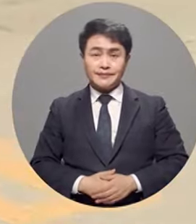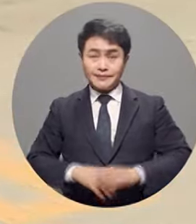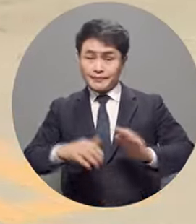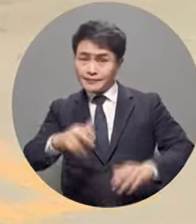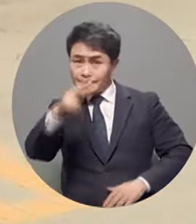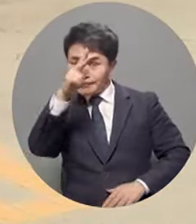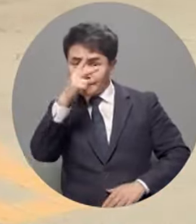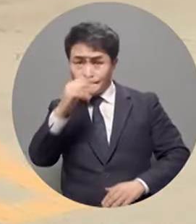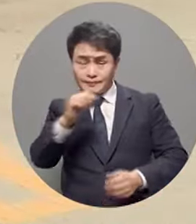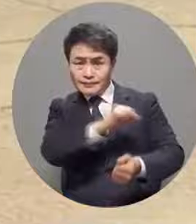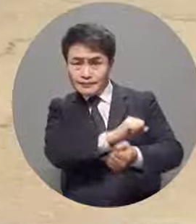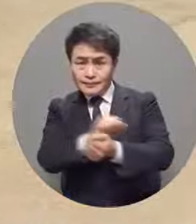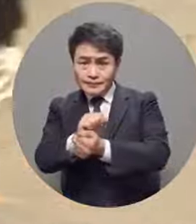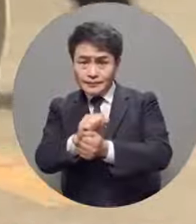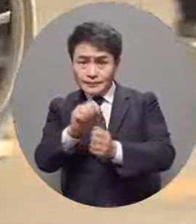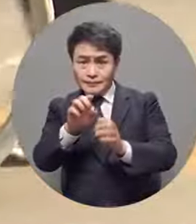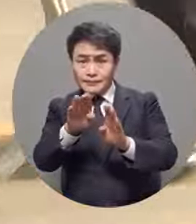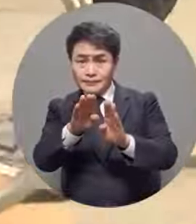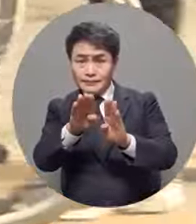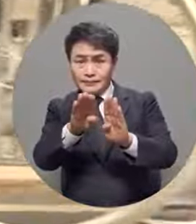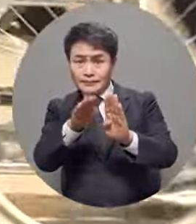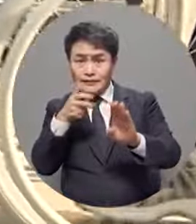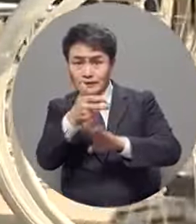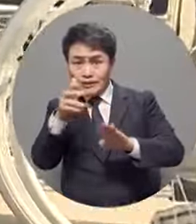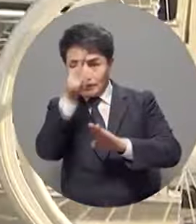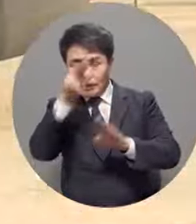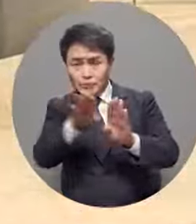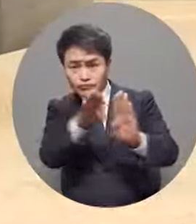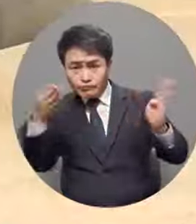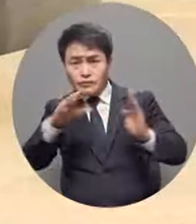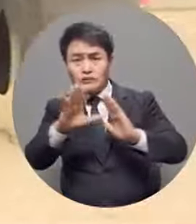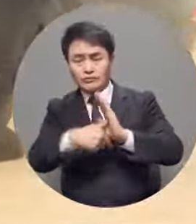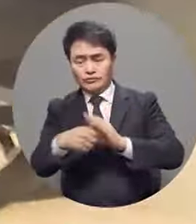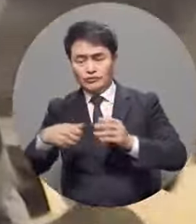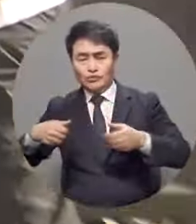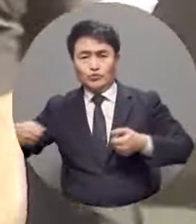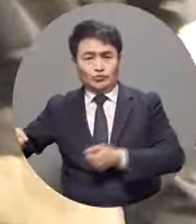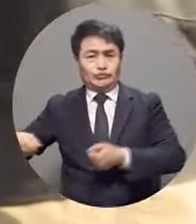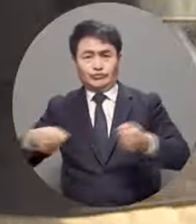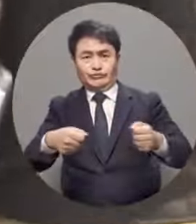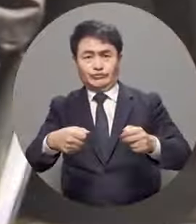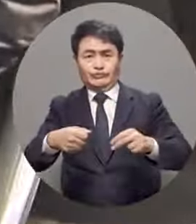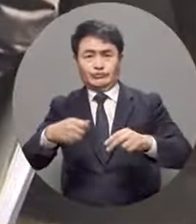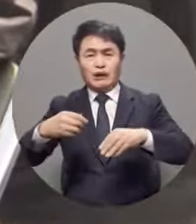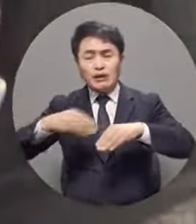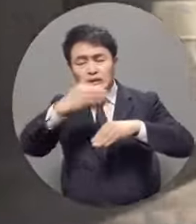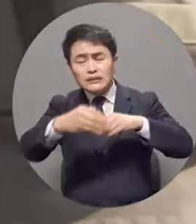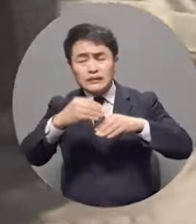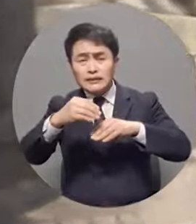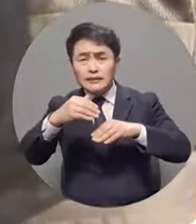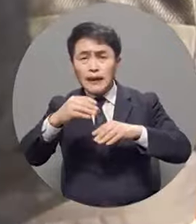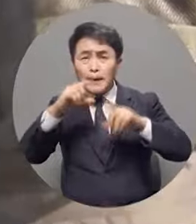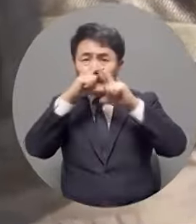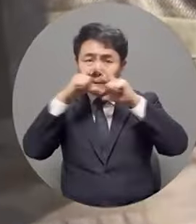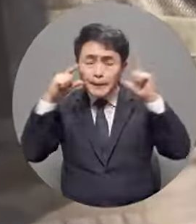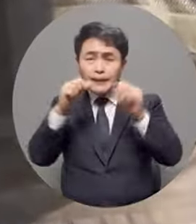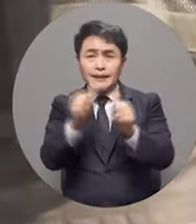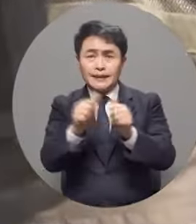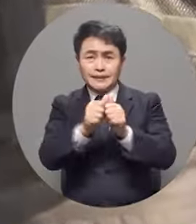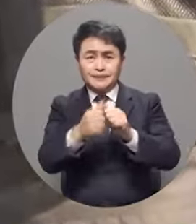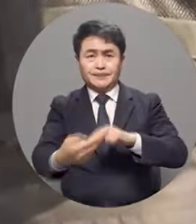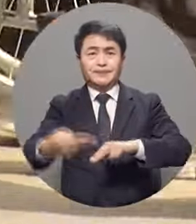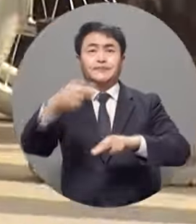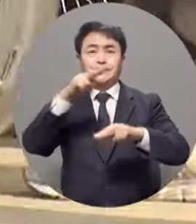경찰 호송차 문이 열리더니 경찰이 휠체어를 꺼냅니다. 이어 다리에 깁스를 한 검은 마스크 차림의 남성이